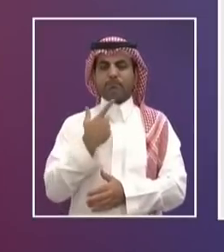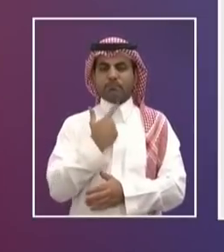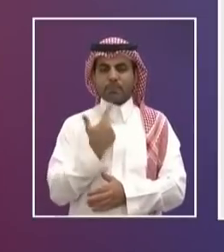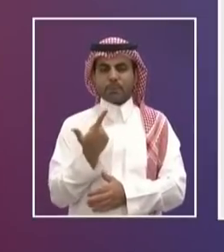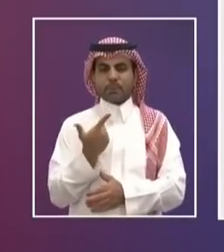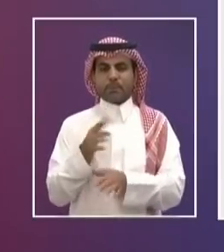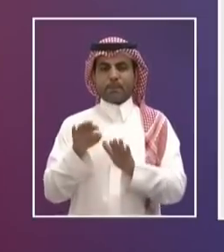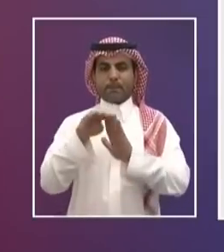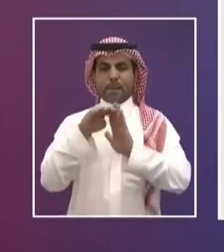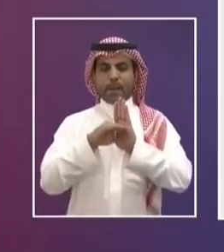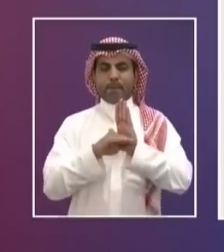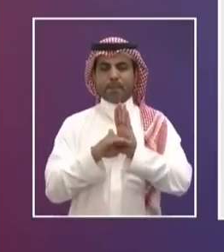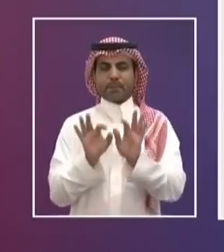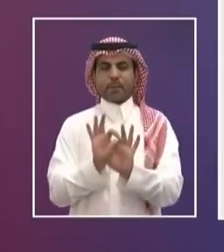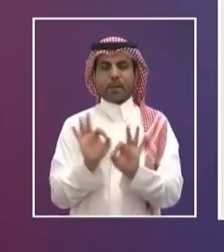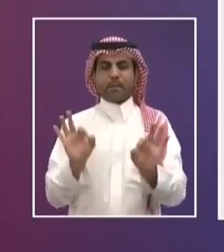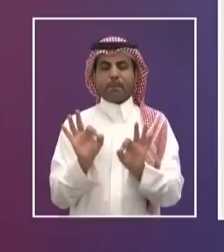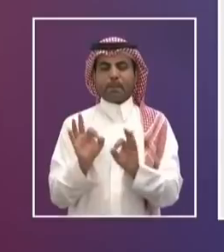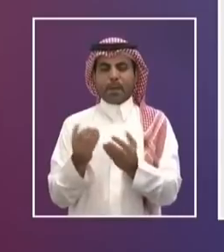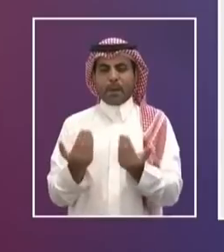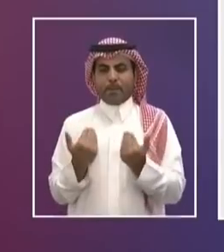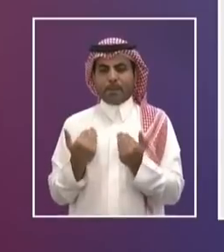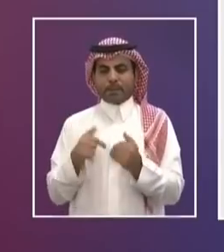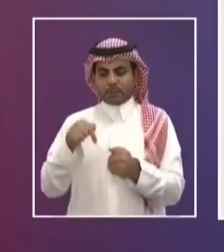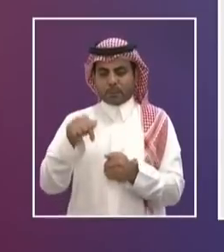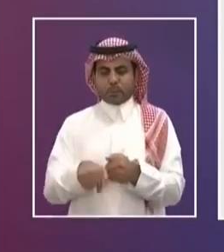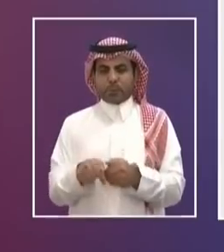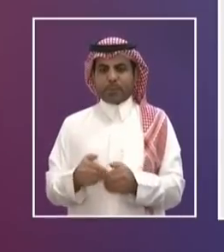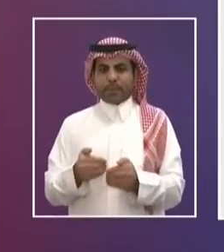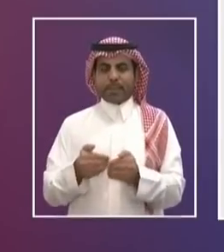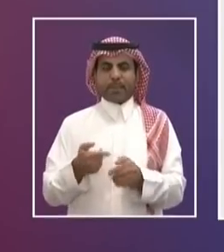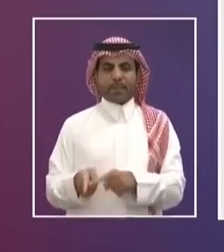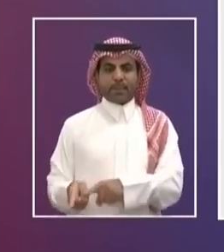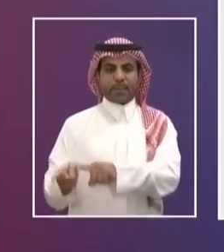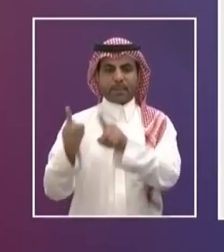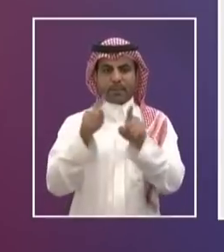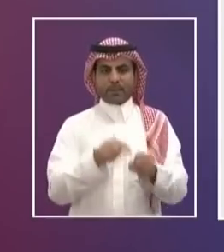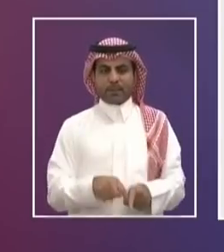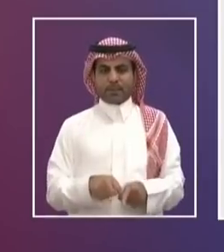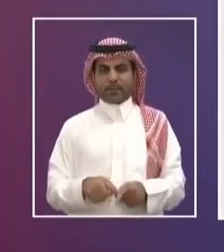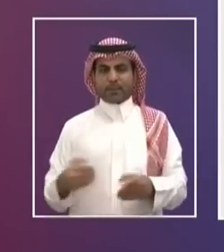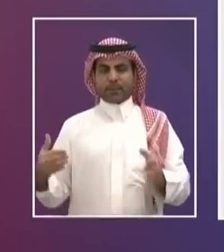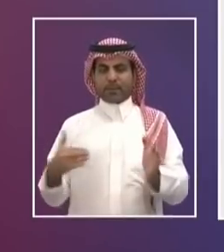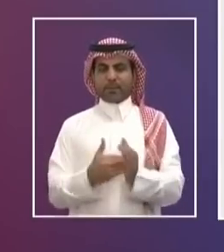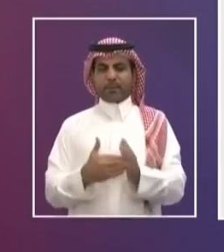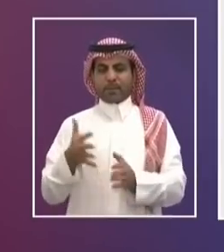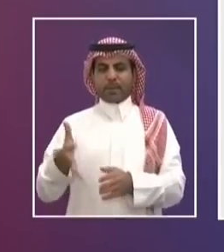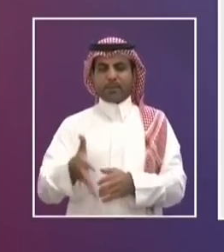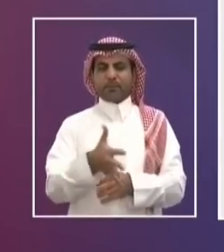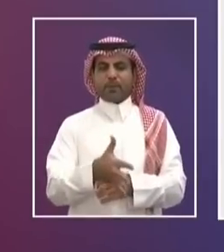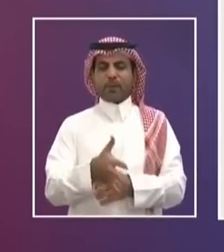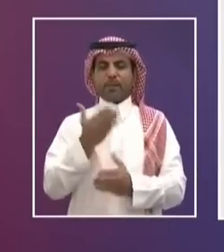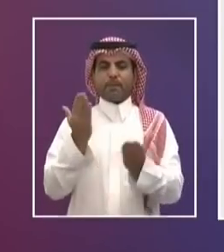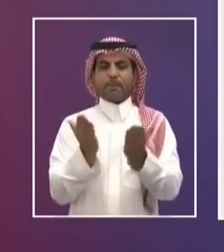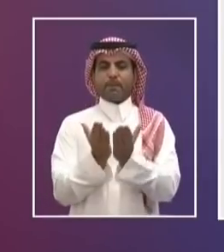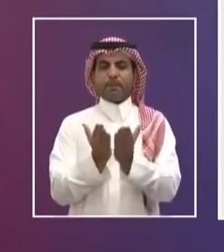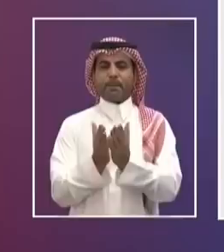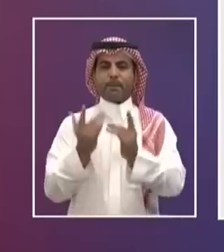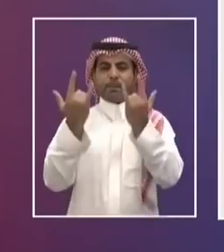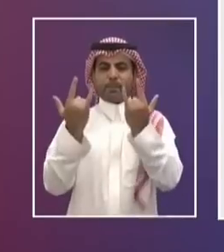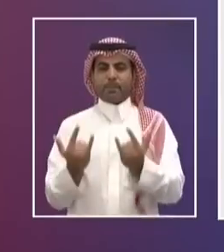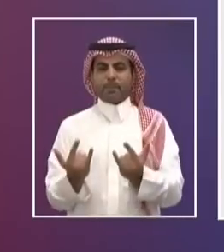إلى وضع برامج مكثفة من الآن وصاعدا حتى نعد الأطفال للرجوع للمدارس